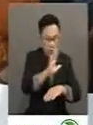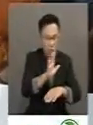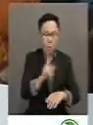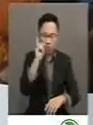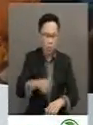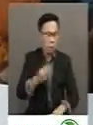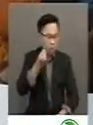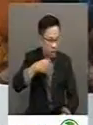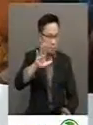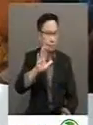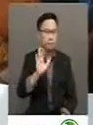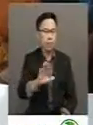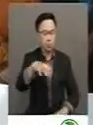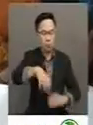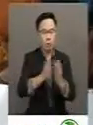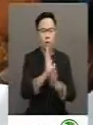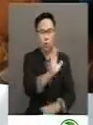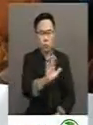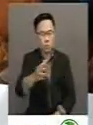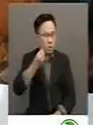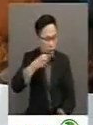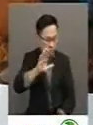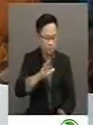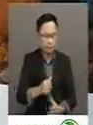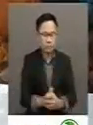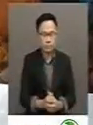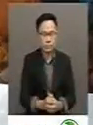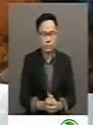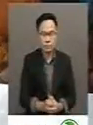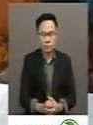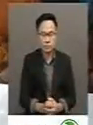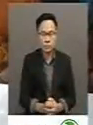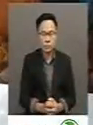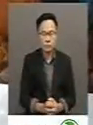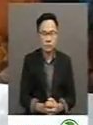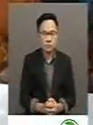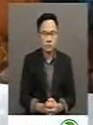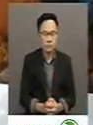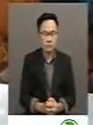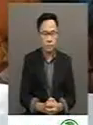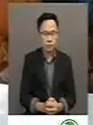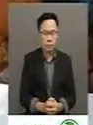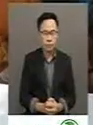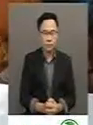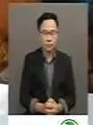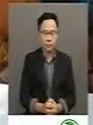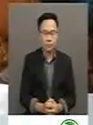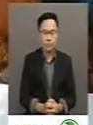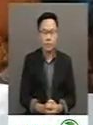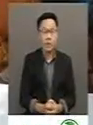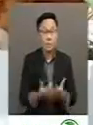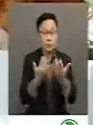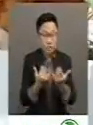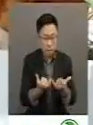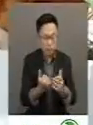ระลูกวัดโดยตรงเจ้าหน้าที่ก็จะทำการผลักดันออกนอกพื้นที่นะคะแล้วก็กลับไปจำวัดในถิ่นฐานของตัวเองค่ะ ค่ะนอกจาก